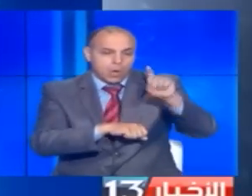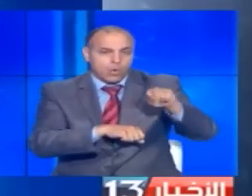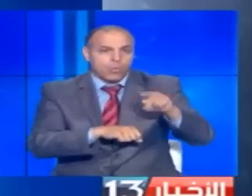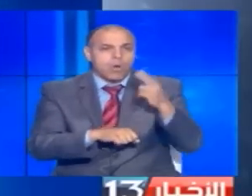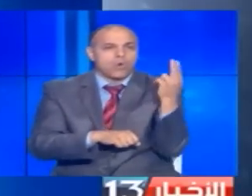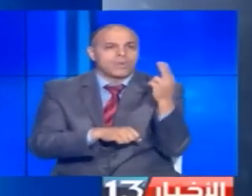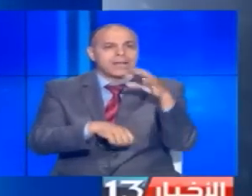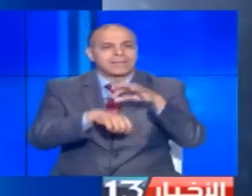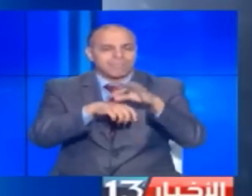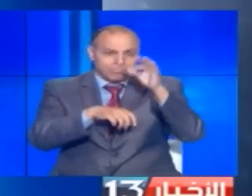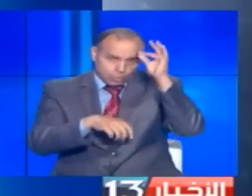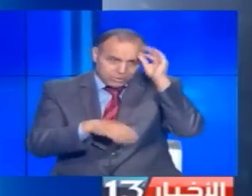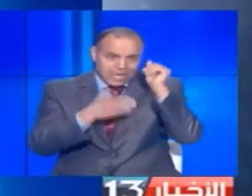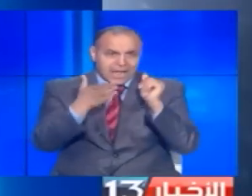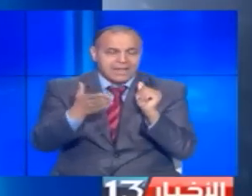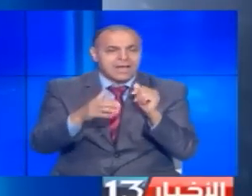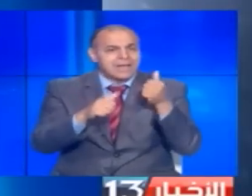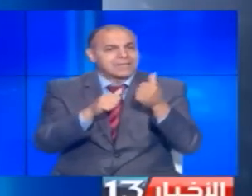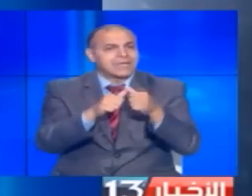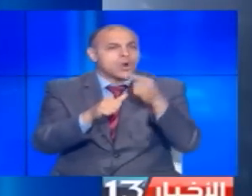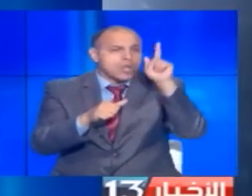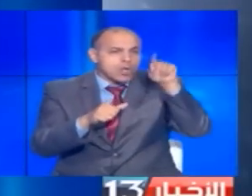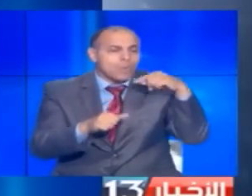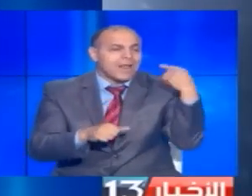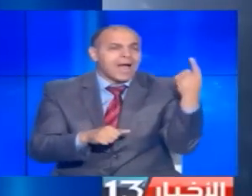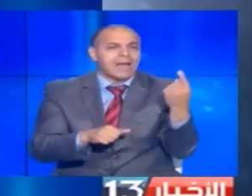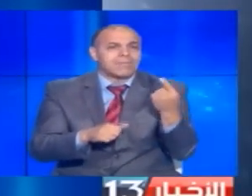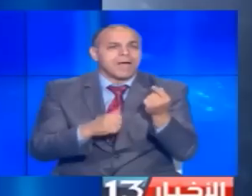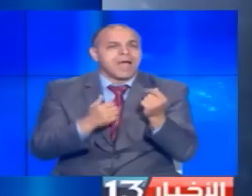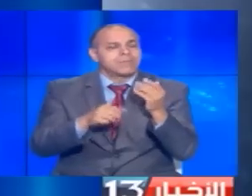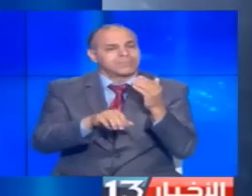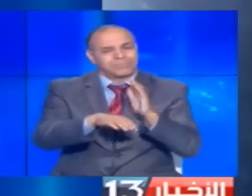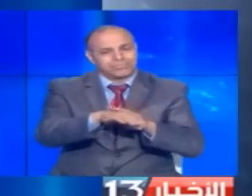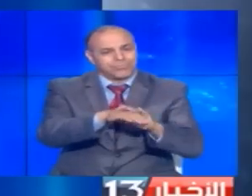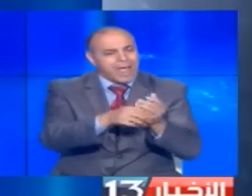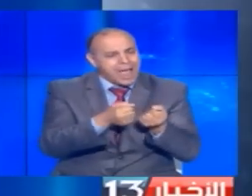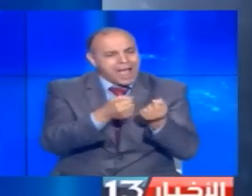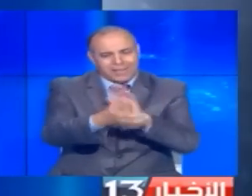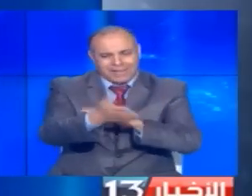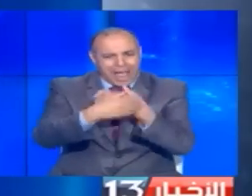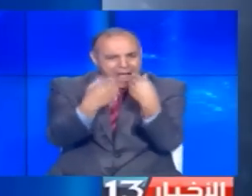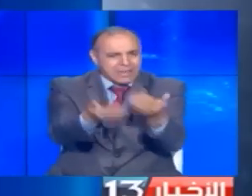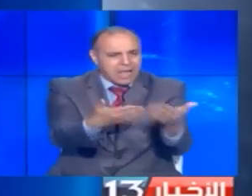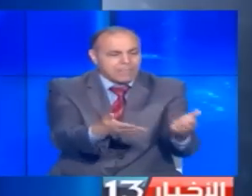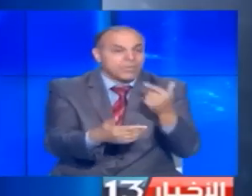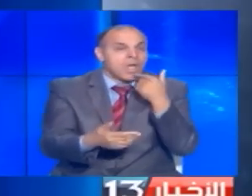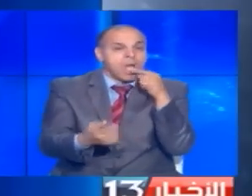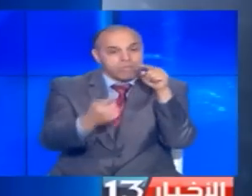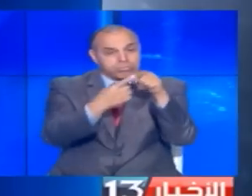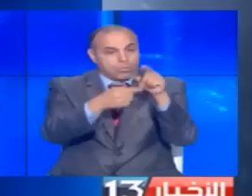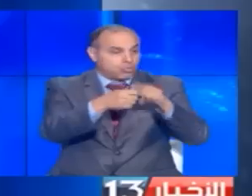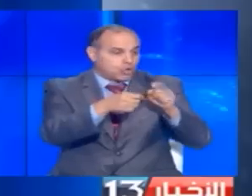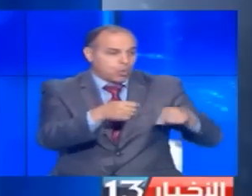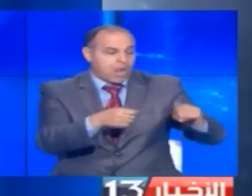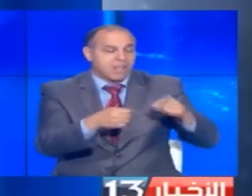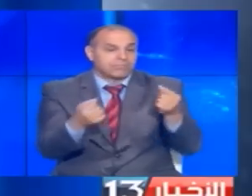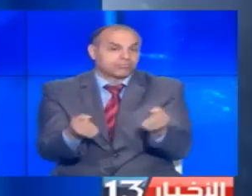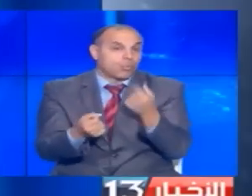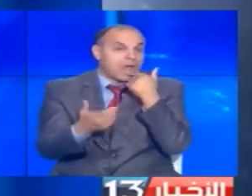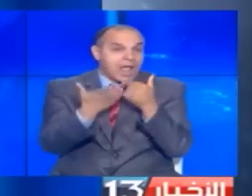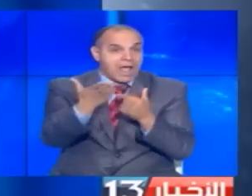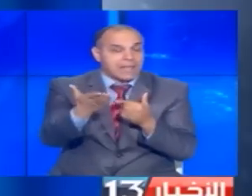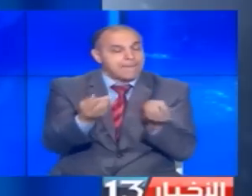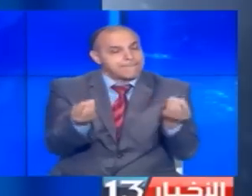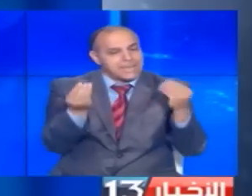بكلية الطب تونس بمناسبة اليوم العالمي للتحسيس بالتبرع بالأعضاء. ويهدف المشاركون في هذه التظاهرة